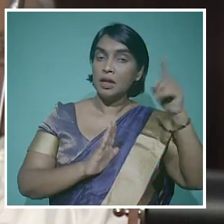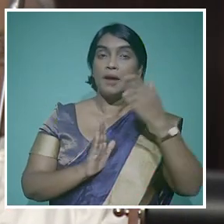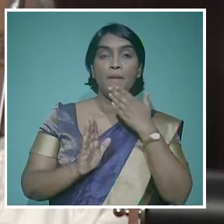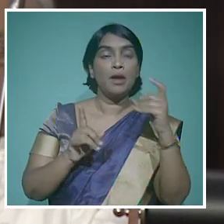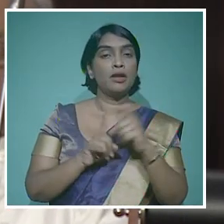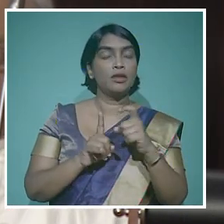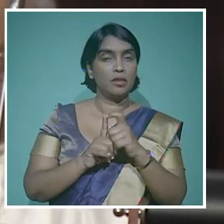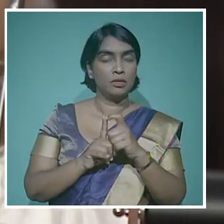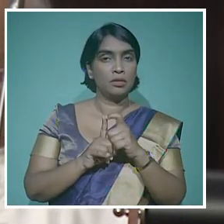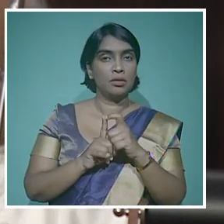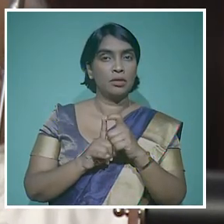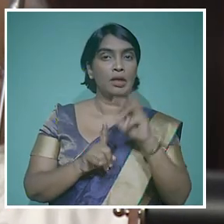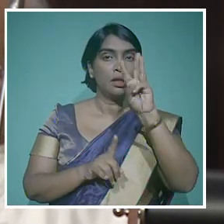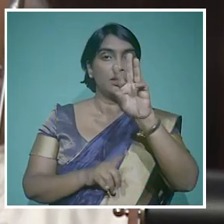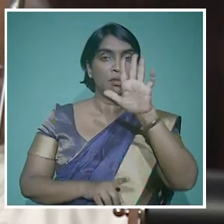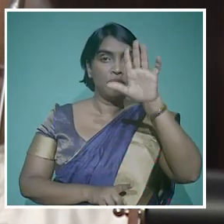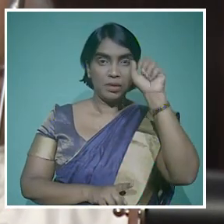ඇමරිකානු ඩොලර්